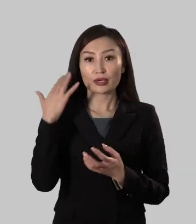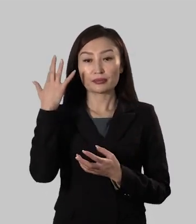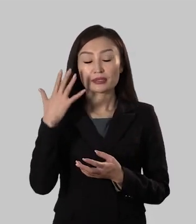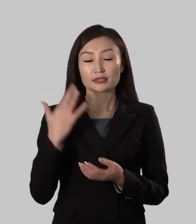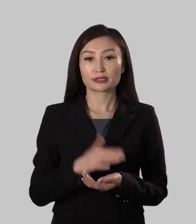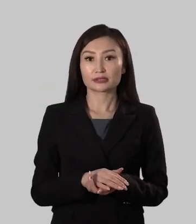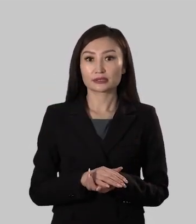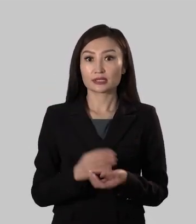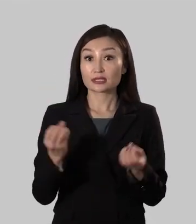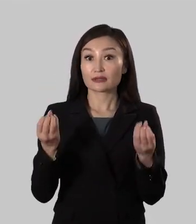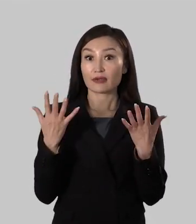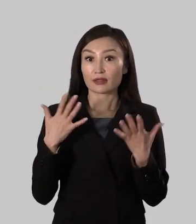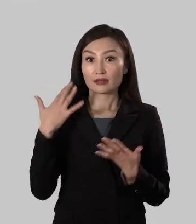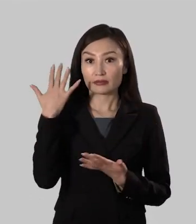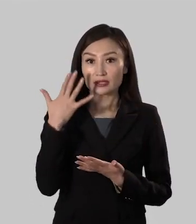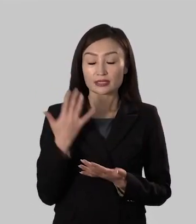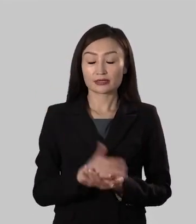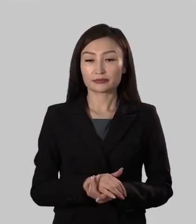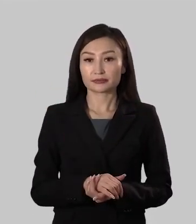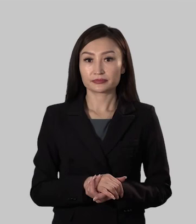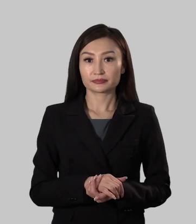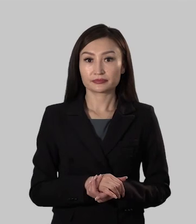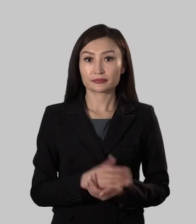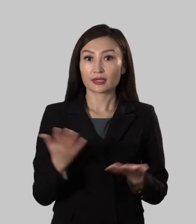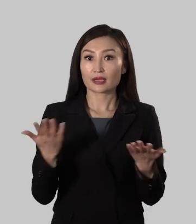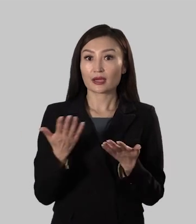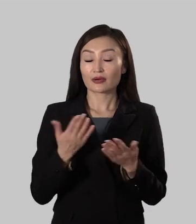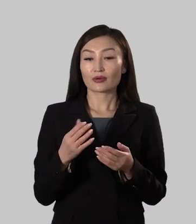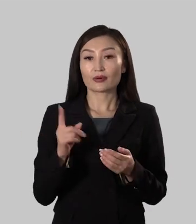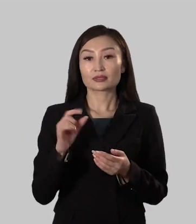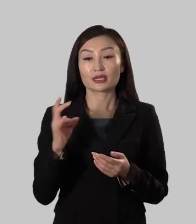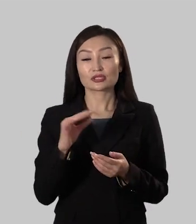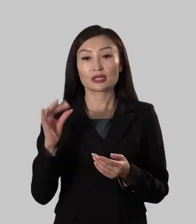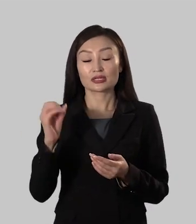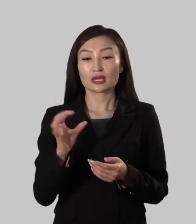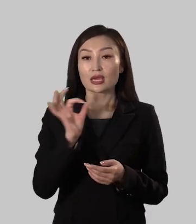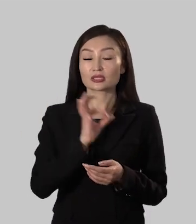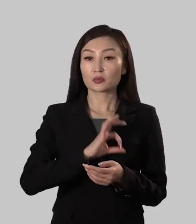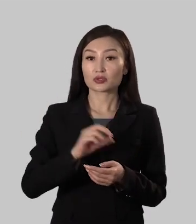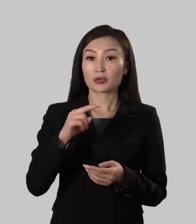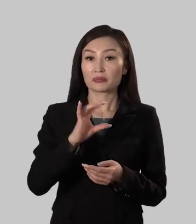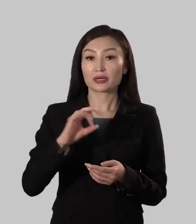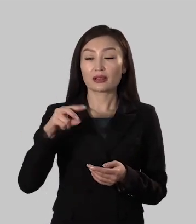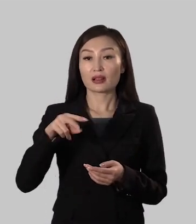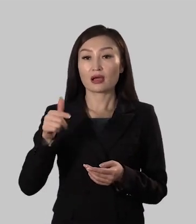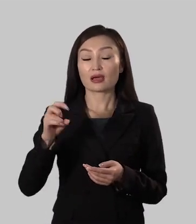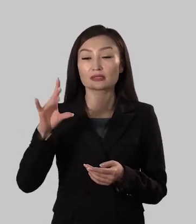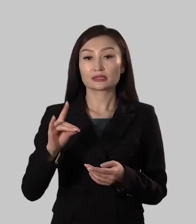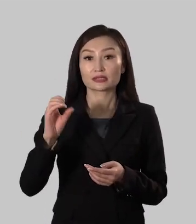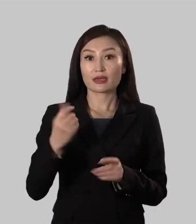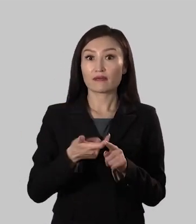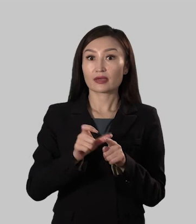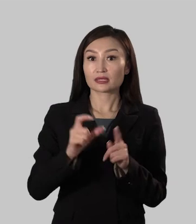Темные мысли, светлые мысли. В каком значении мы используем прилагательные в